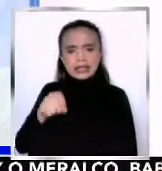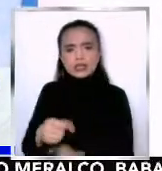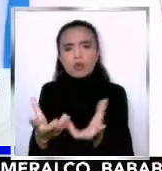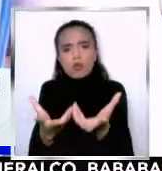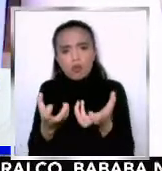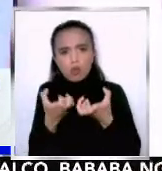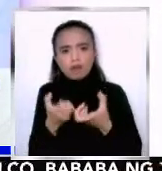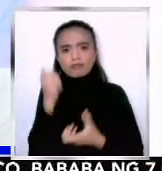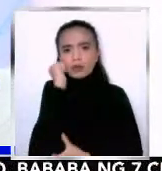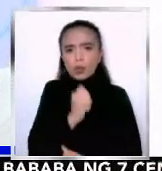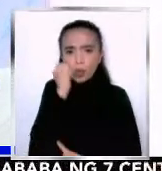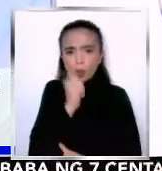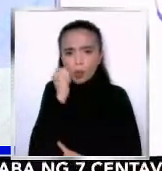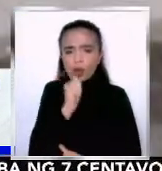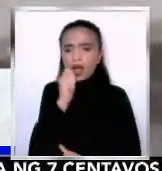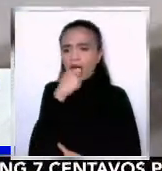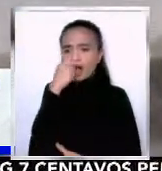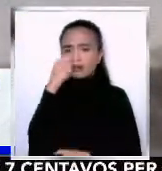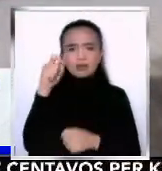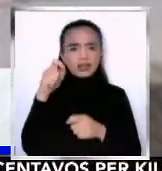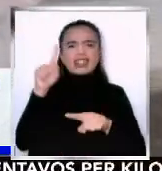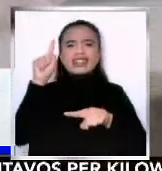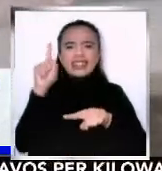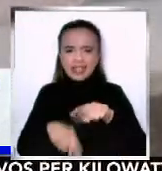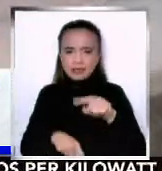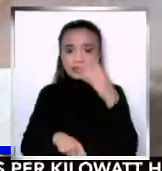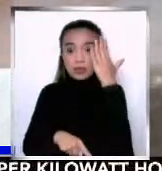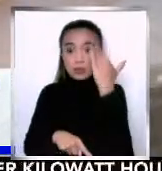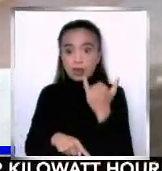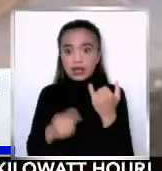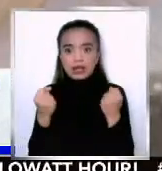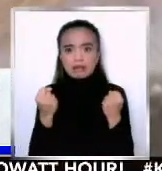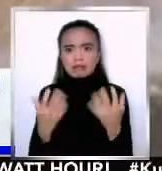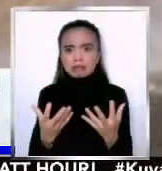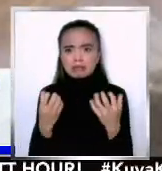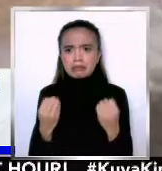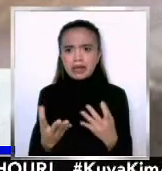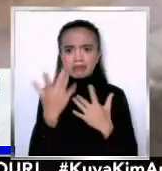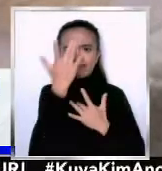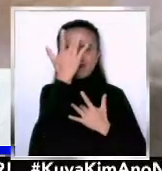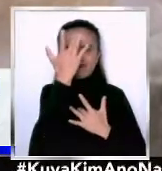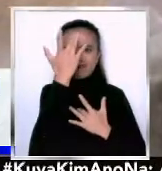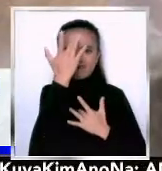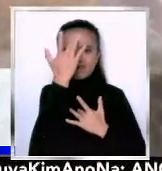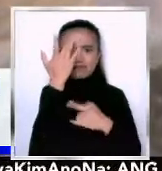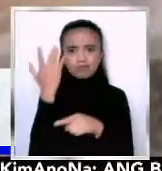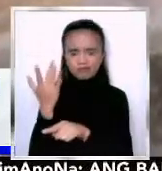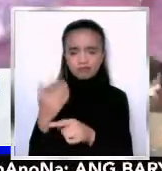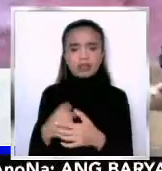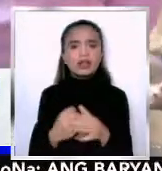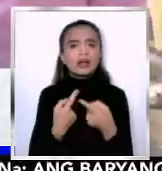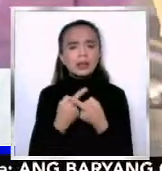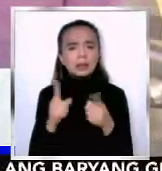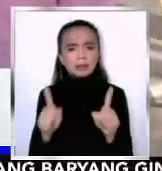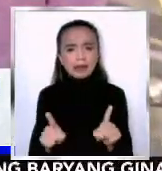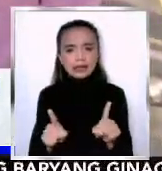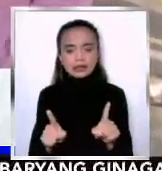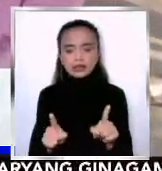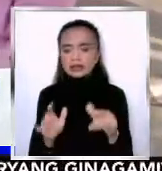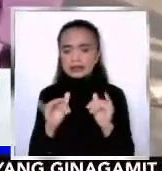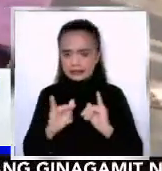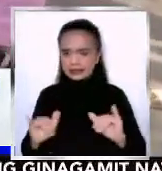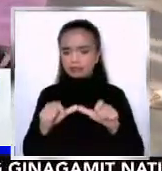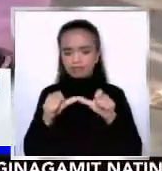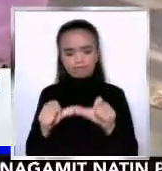swab cab, hindi nila ito kaya dahil sa dami ng may sakit ngayon sa kanilang hanay. Pero hindi raw sila titigil dahil mahalagaan